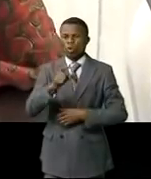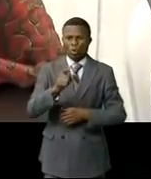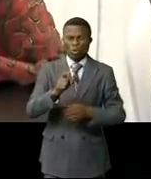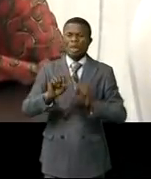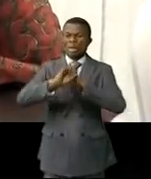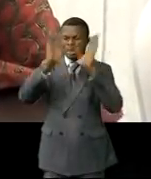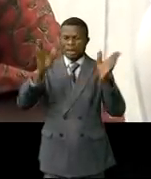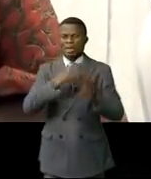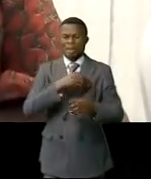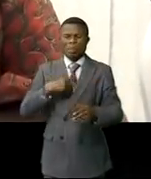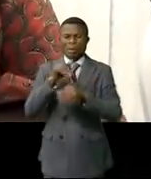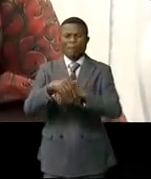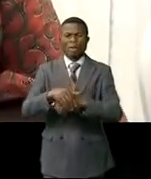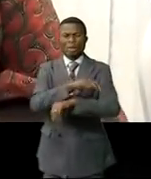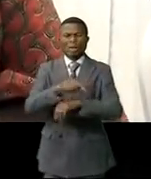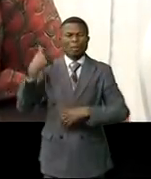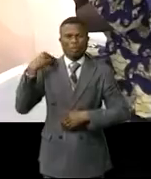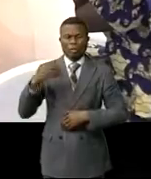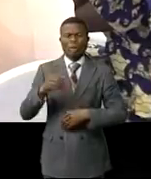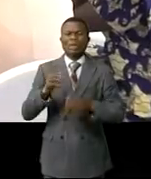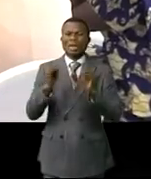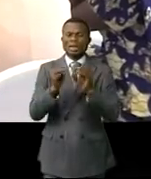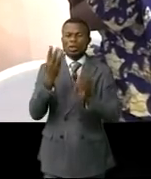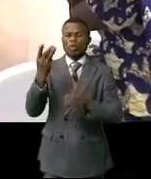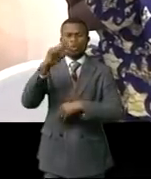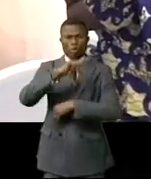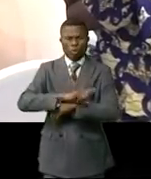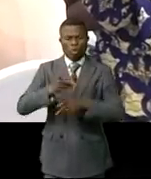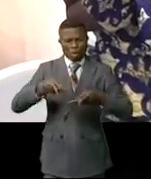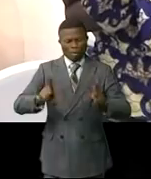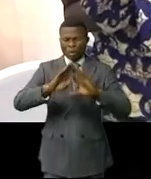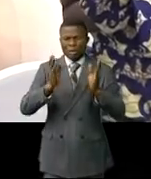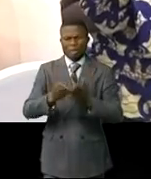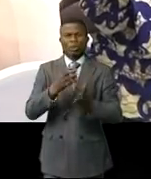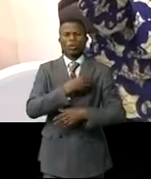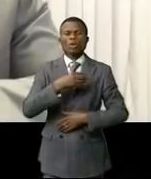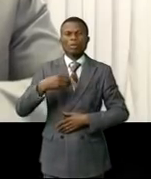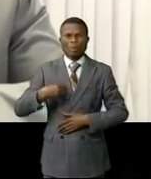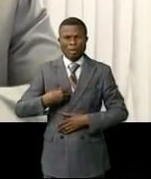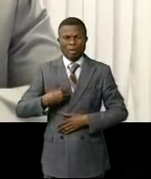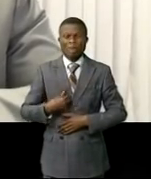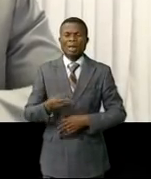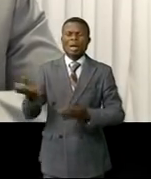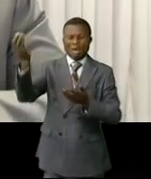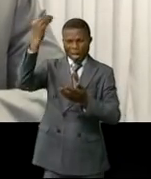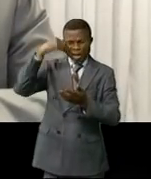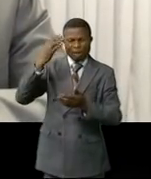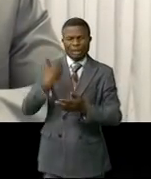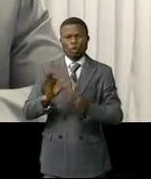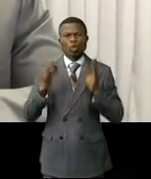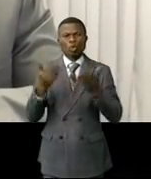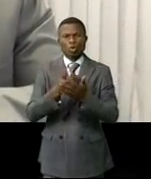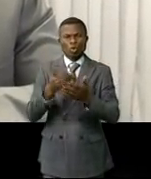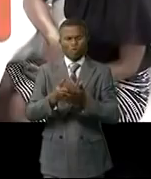transabilité du genre. Ces réflexions de 3 jours ont aidé et permis à toutes les participantes d'intégrer les innovations au